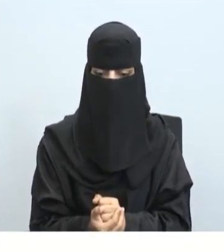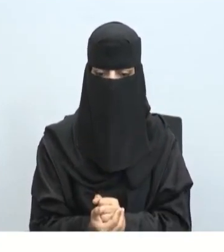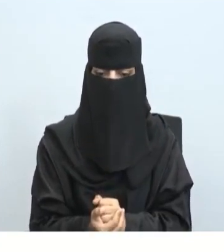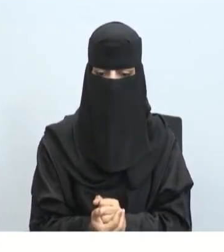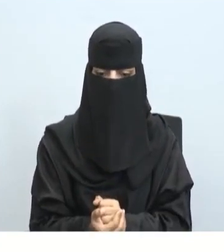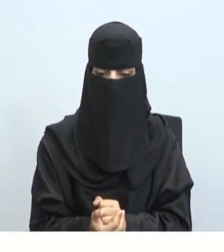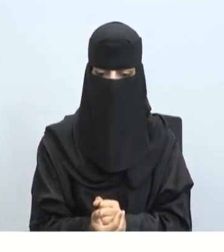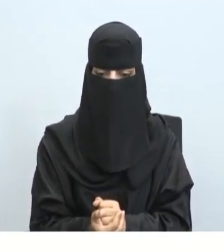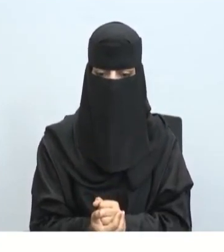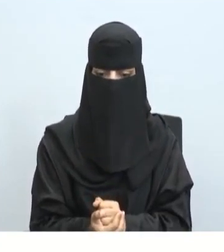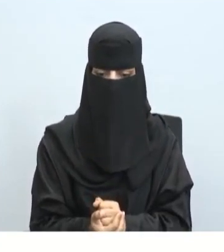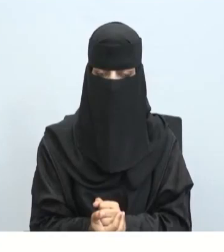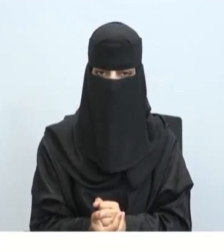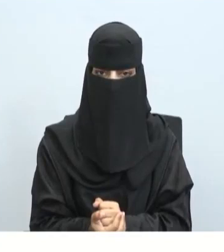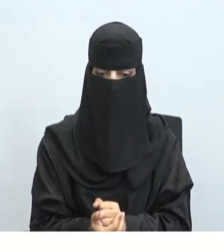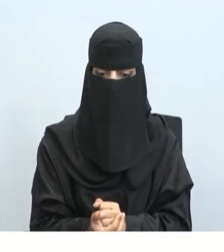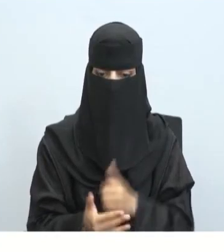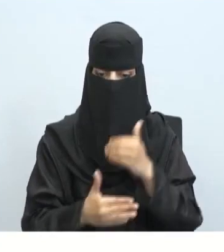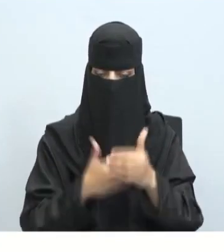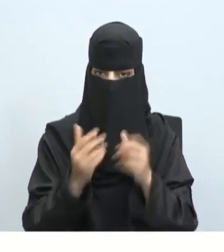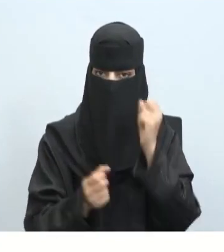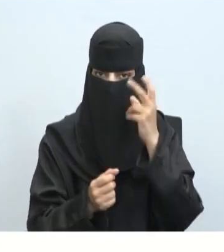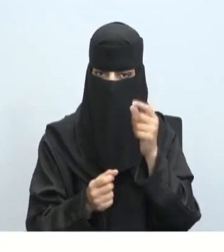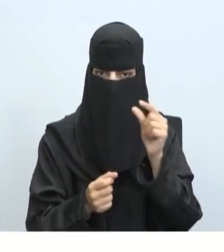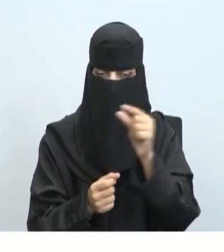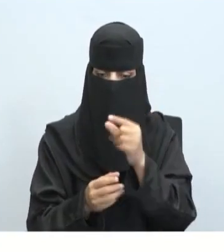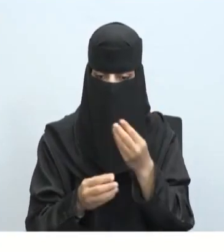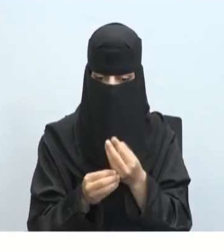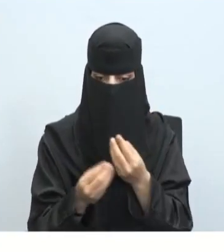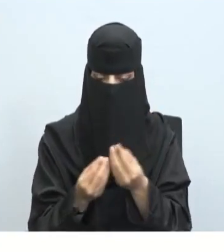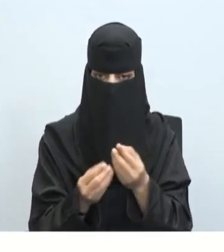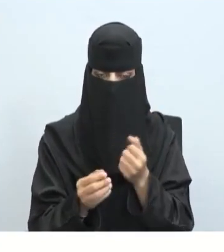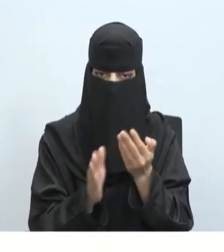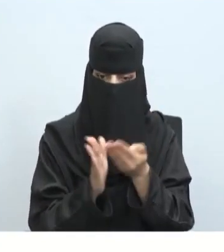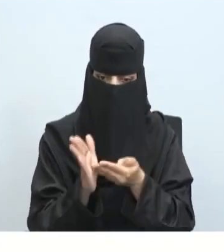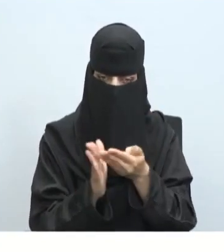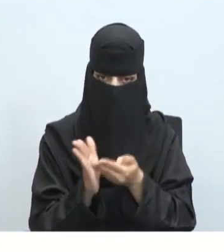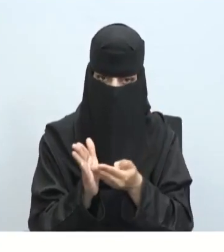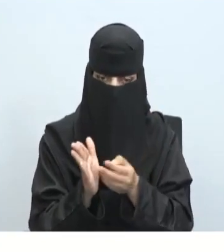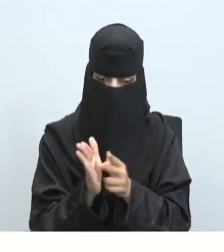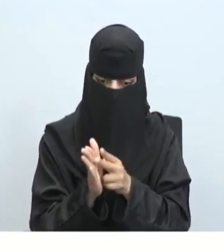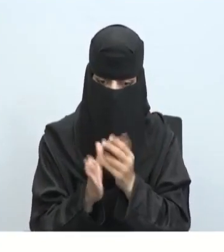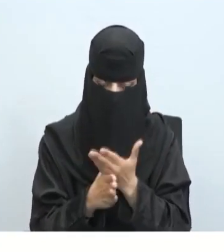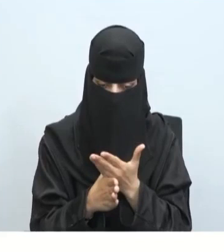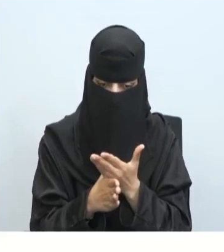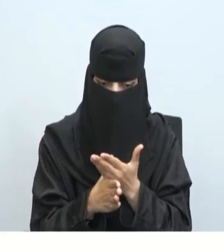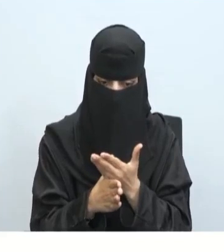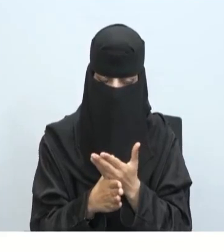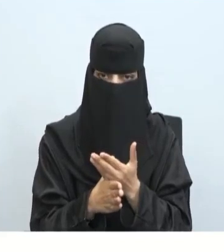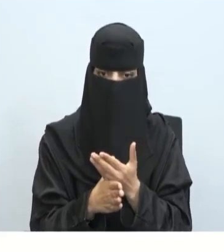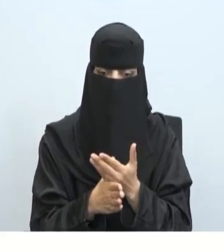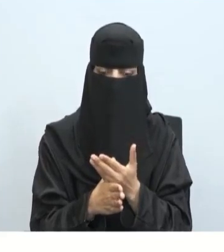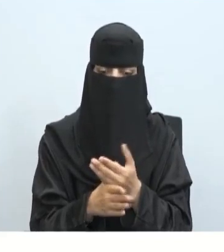الانسان كما طوروا ابتكروا ادوات اللازمه لاجراء العمليات الجراحيه كما